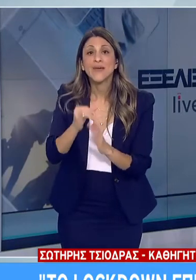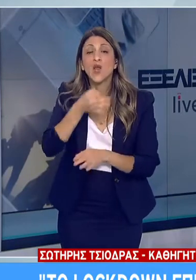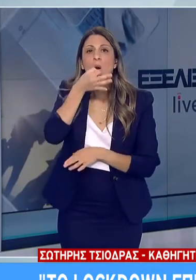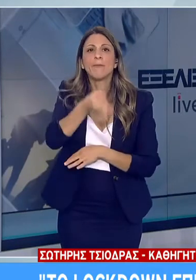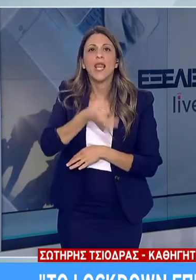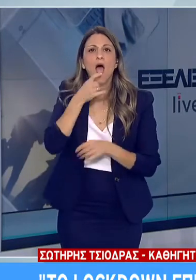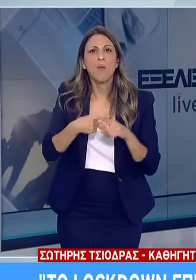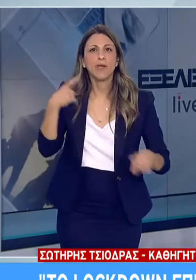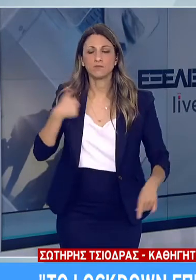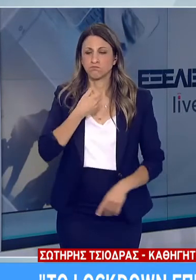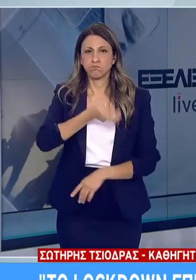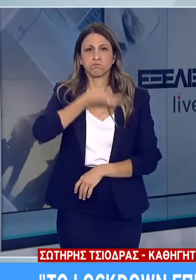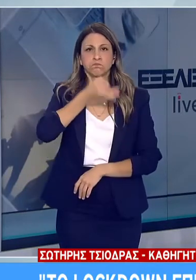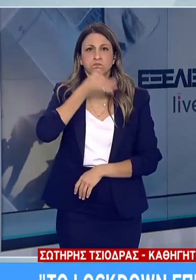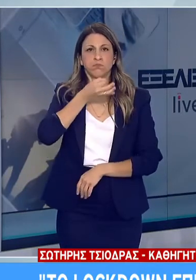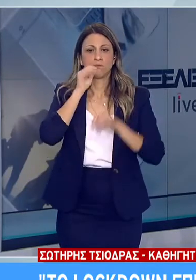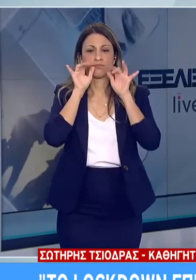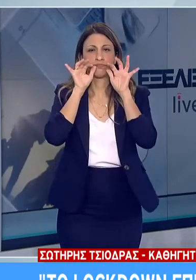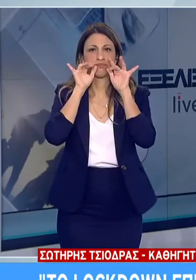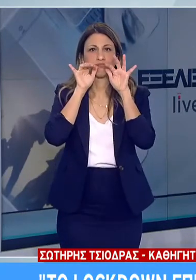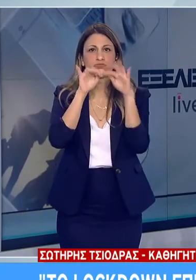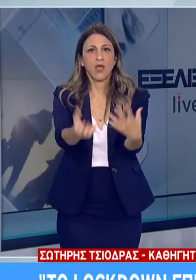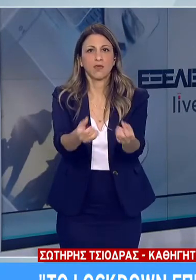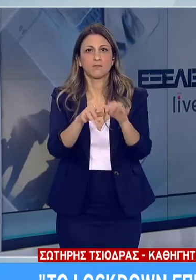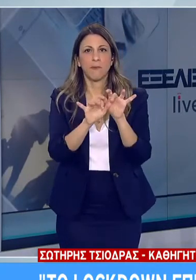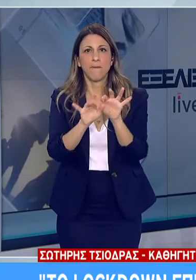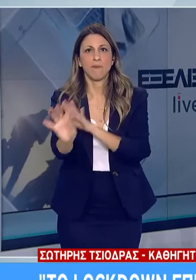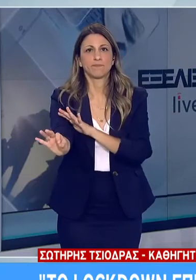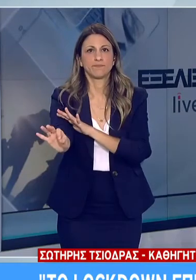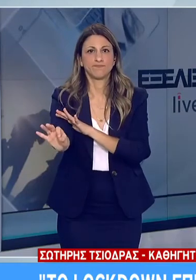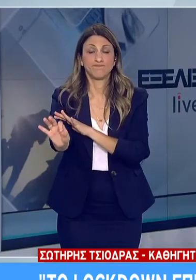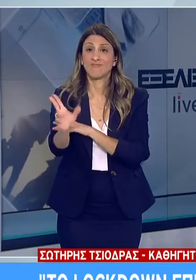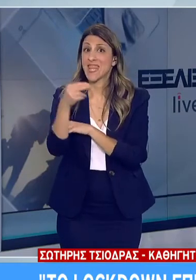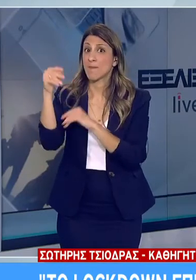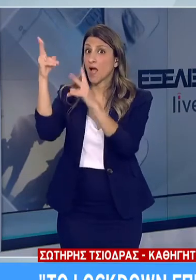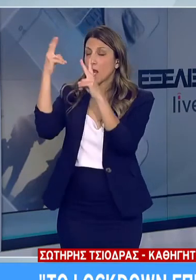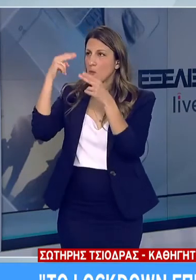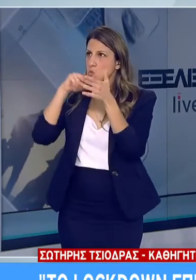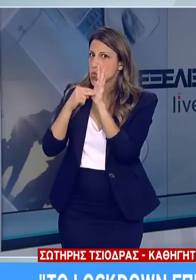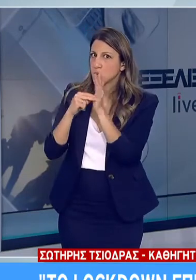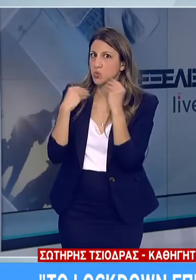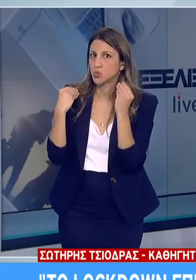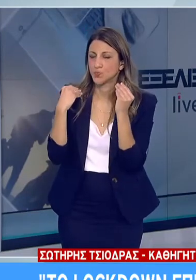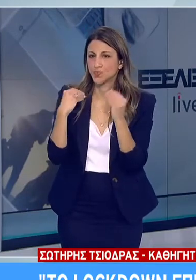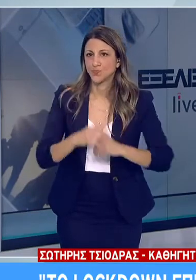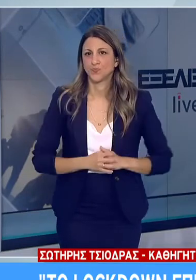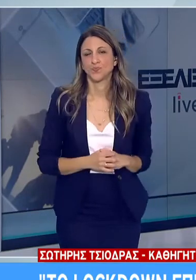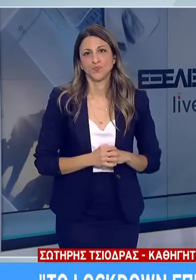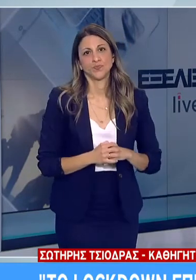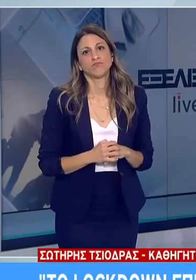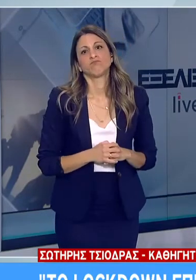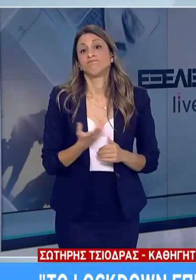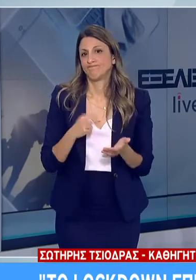το ρόλο που μπορεί να έχει στη διασπορά στα γονιδίων. Ο κλιματισμός είναι πολύ ευαίσθητο θέμα, θέλει προσοχή και θέλει μερικές